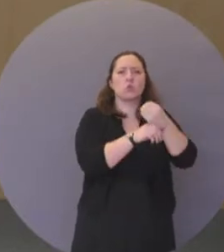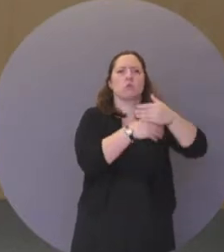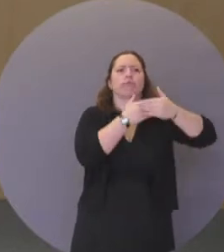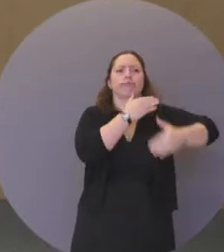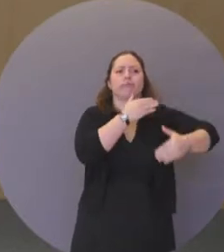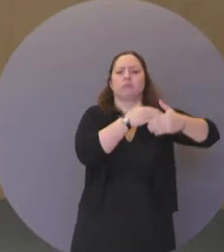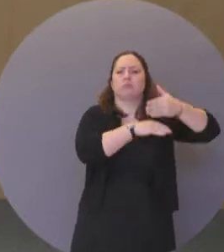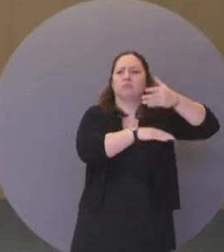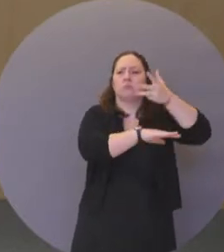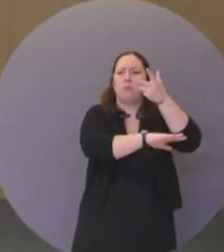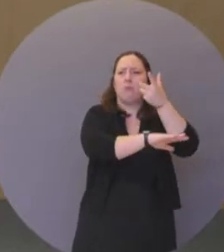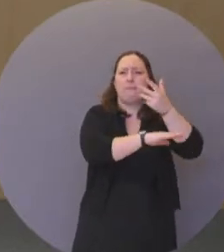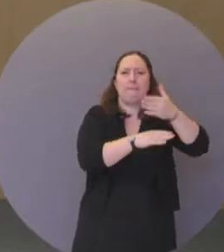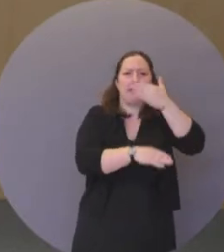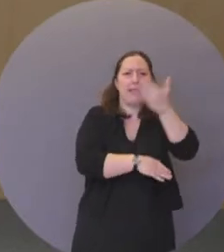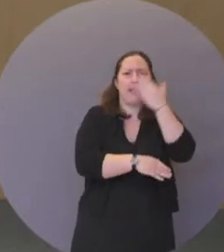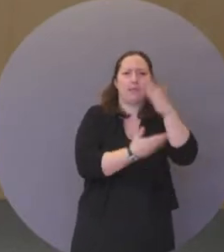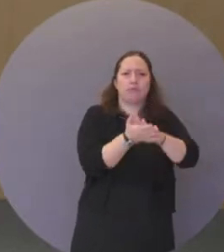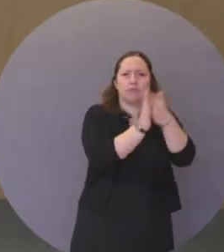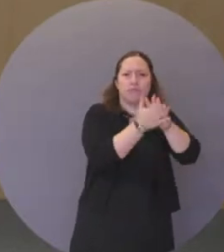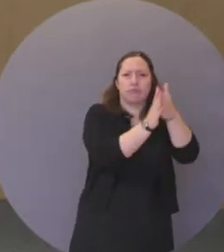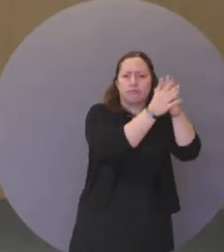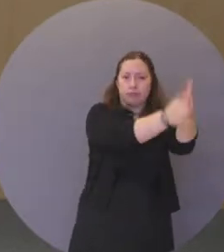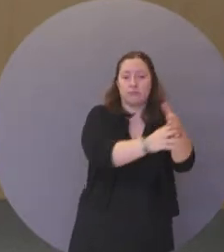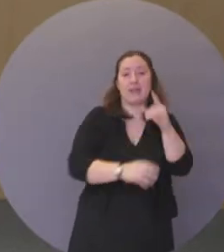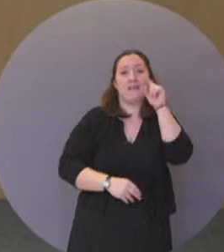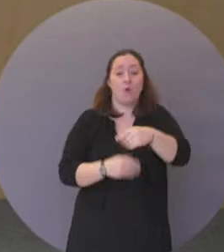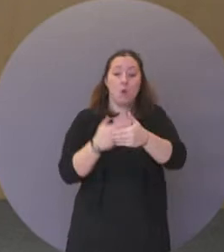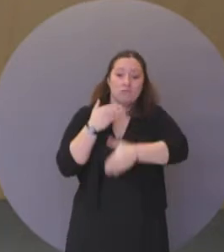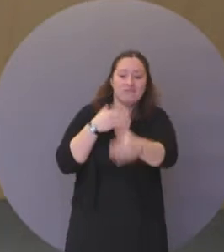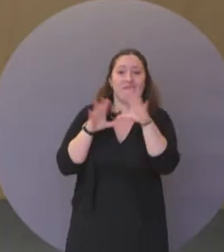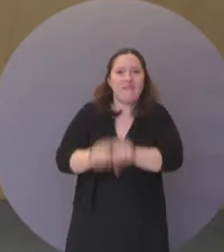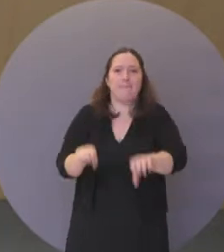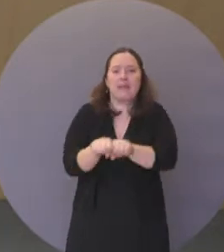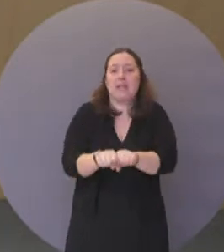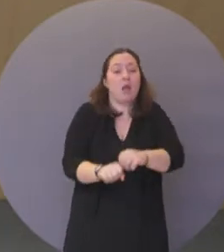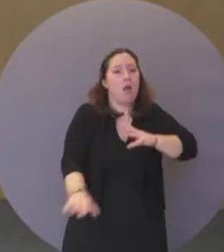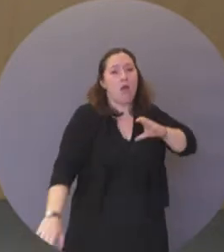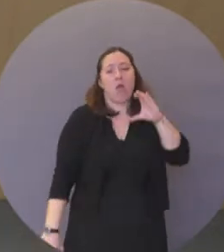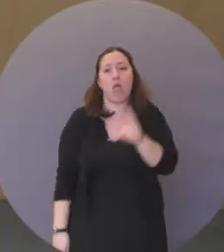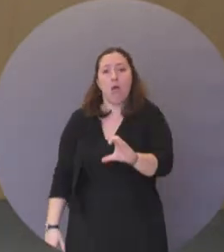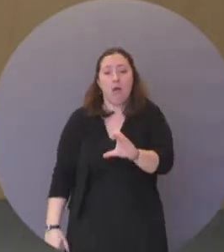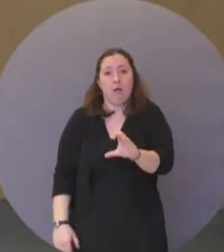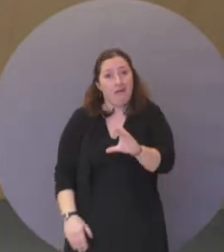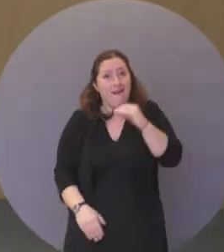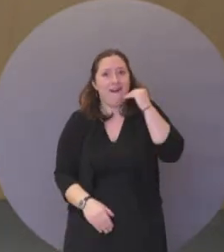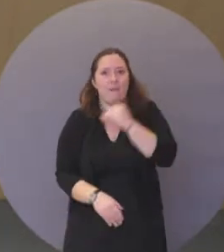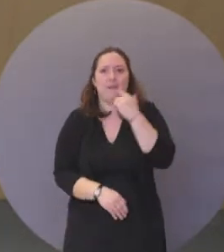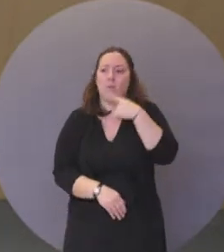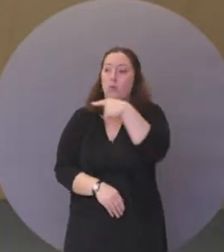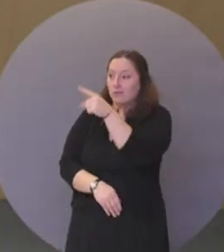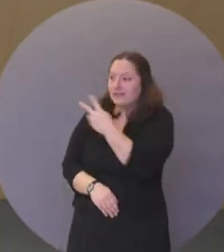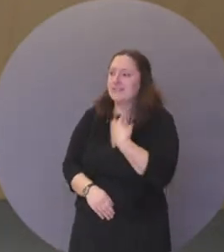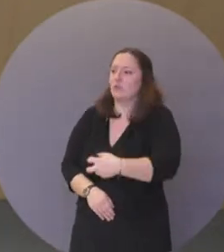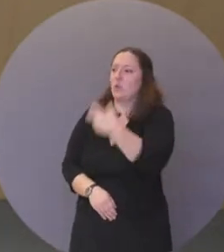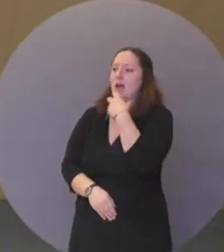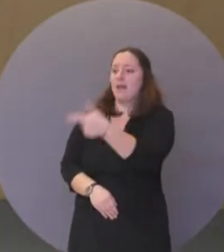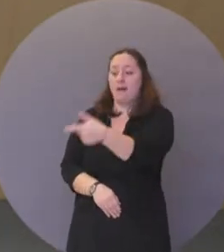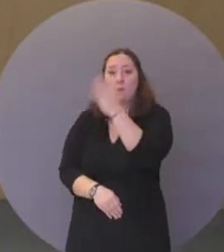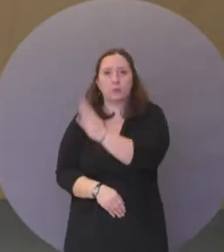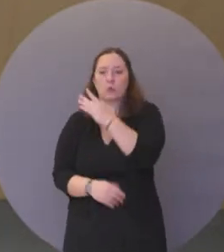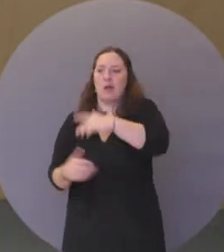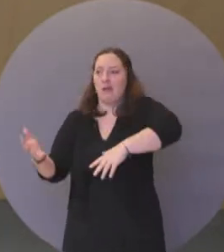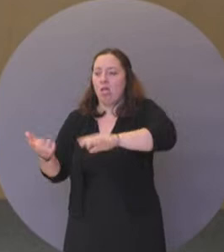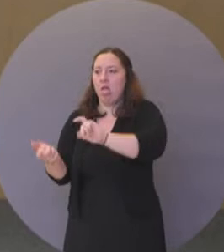d'égalité sur les territoires en créant des retombées économiques directement dans le portefeuille des citoyens notamment ceux qui se trouvent au voisinage des